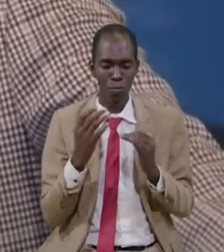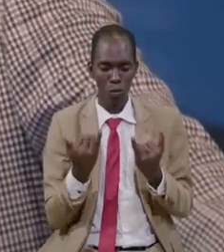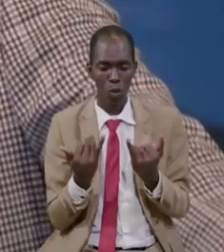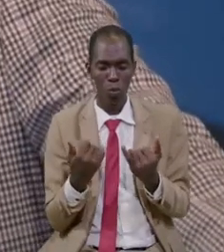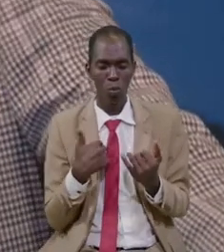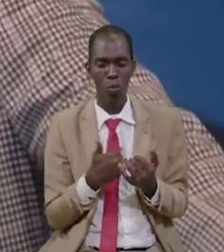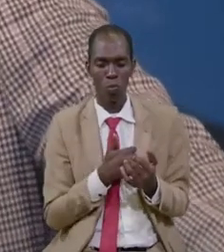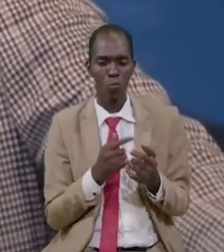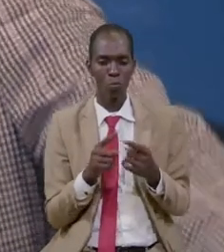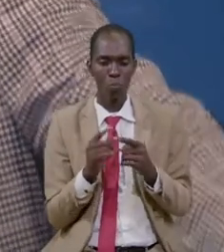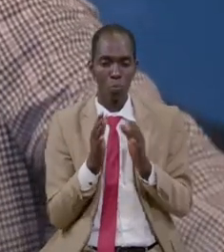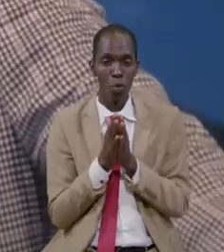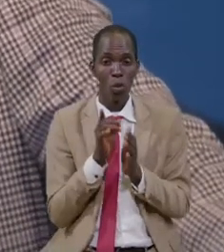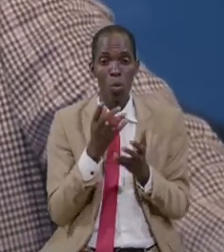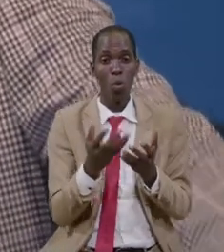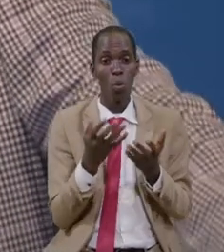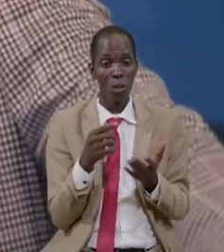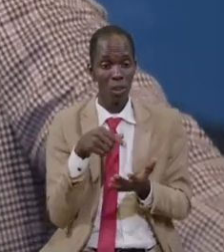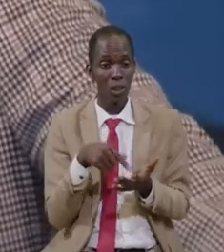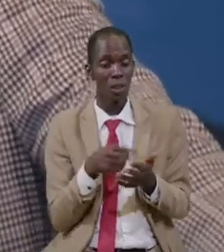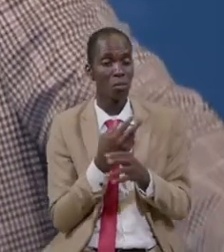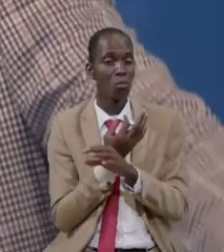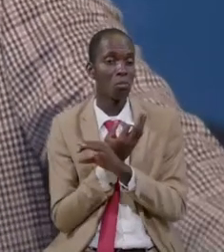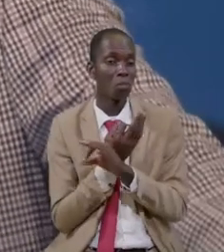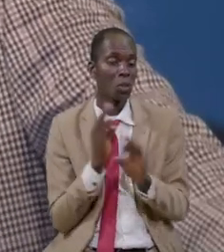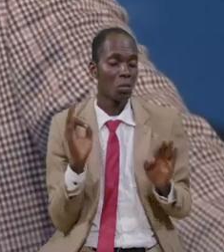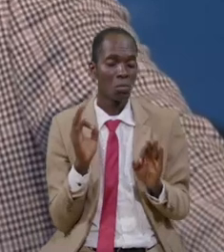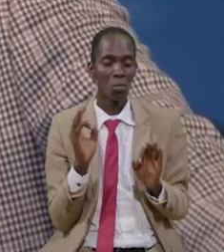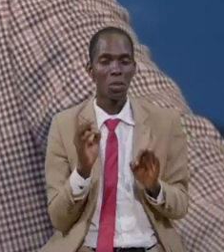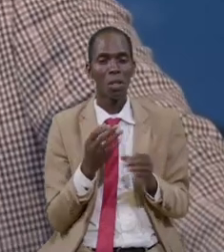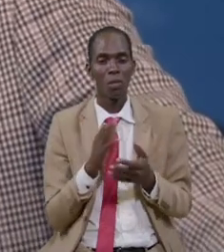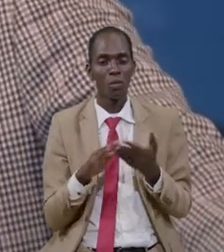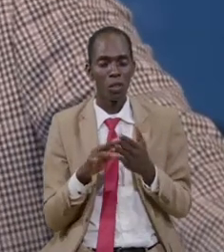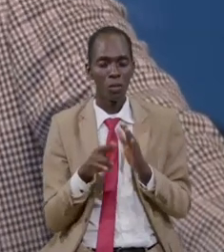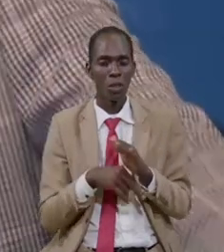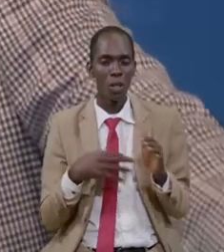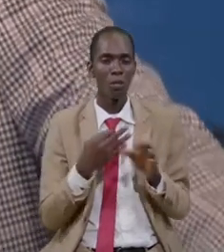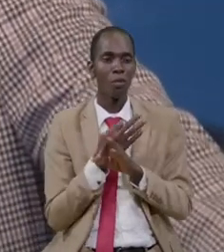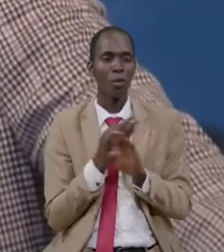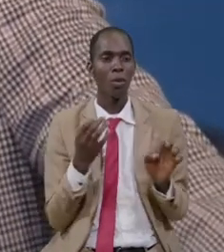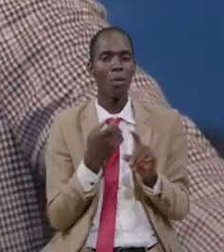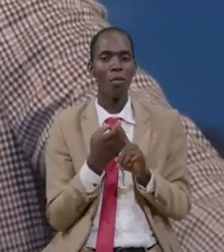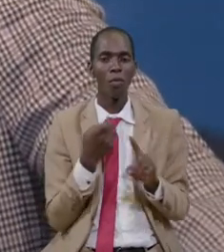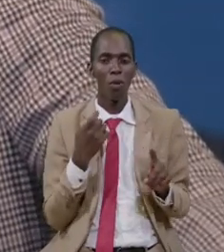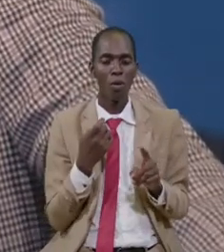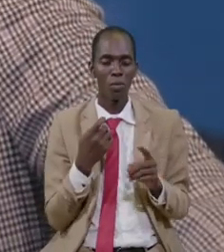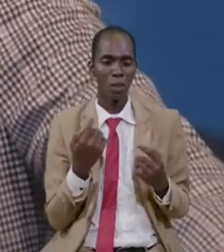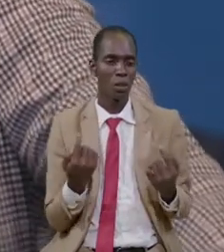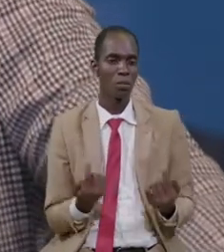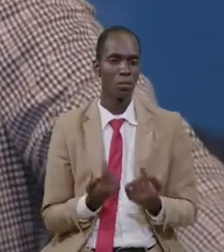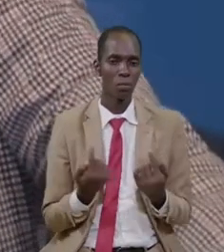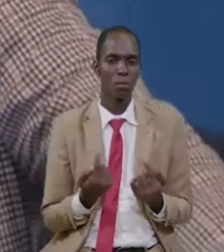Tu veux cette libération, le pardon et la libération du péché, de